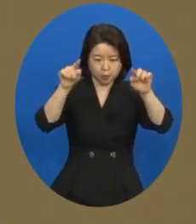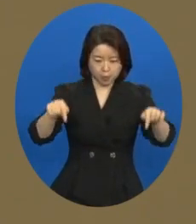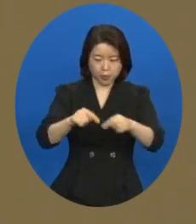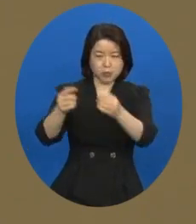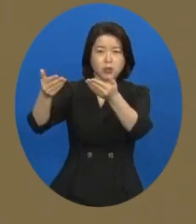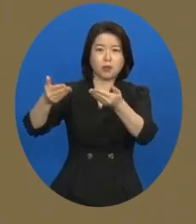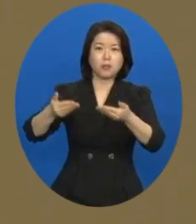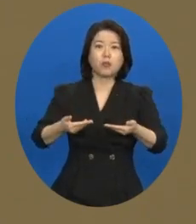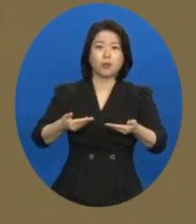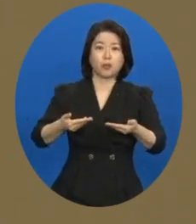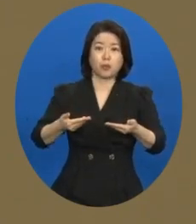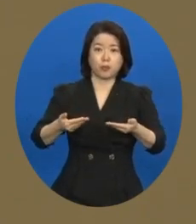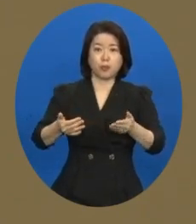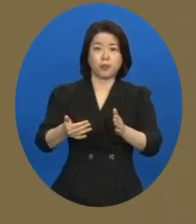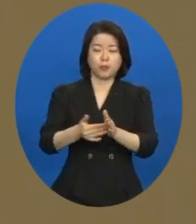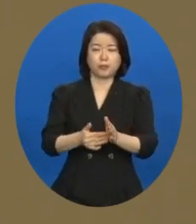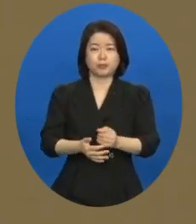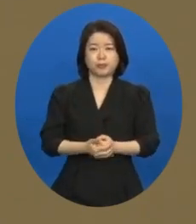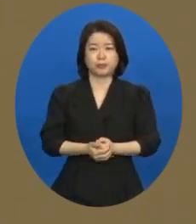보내고 왔어요.